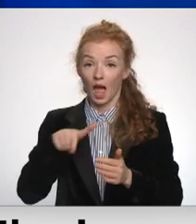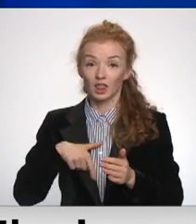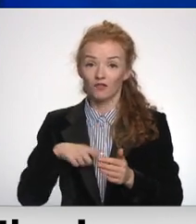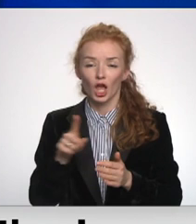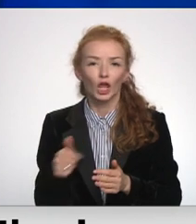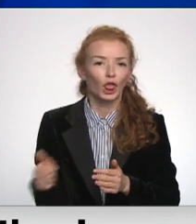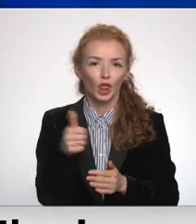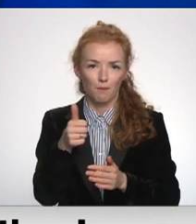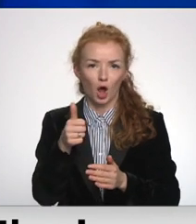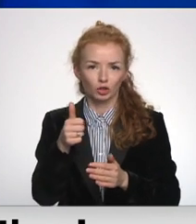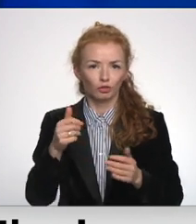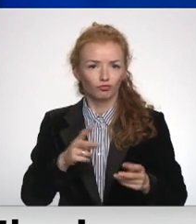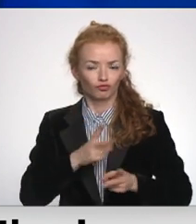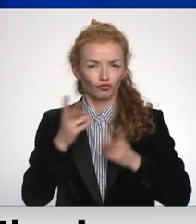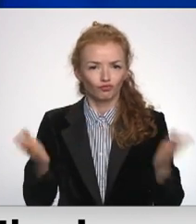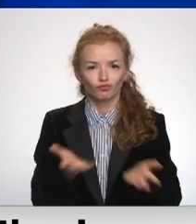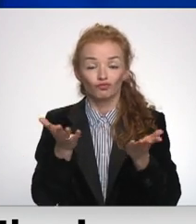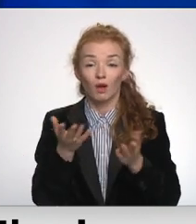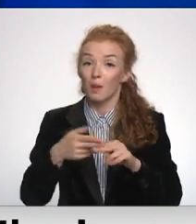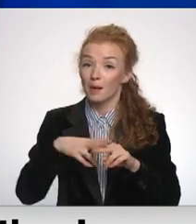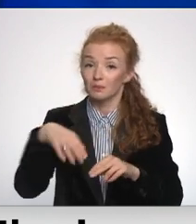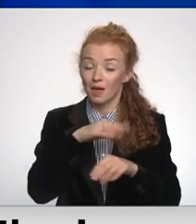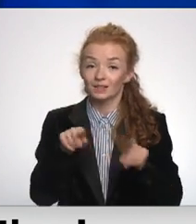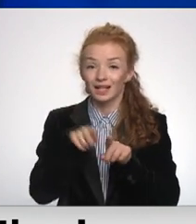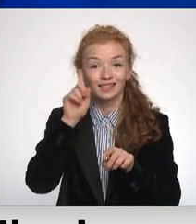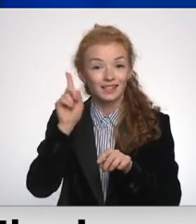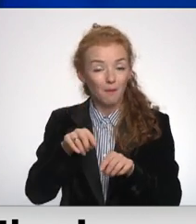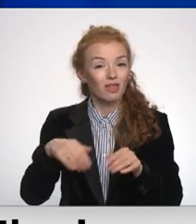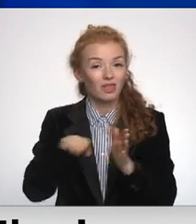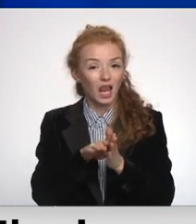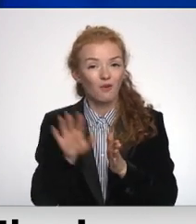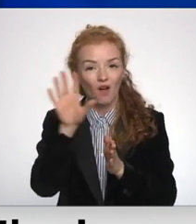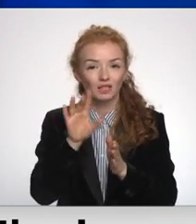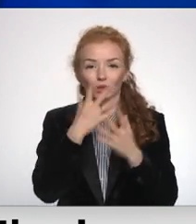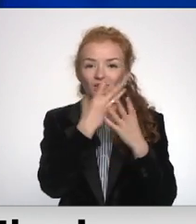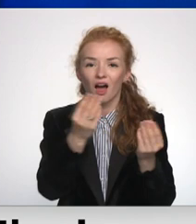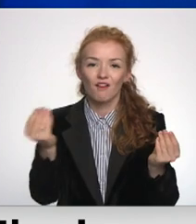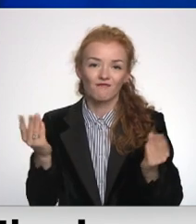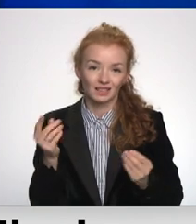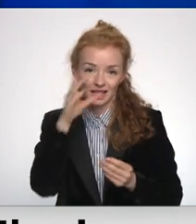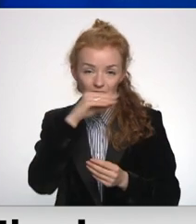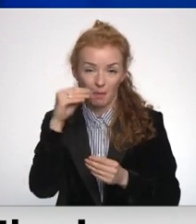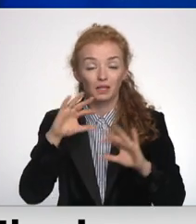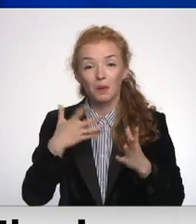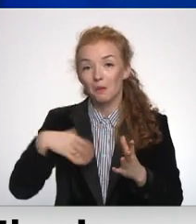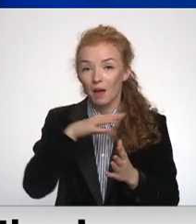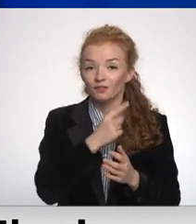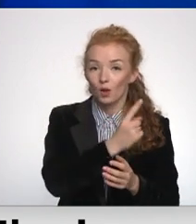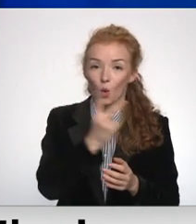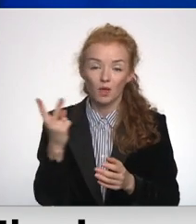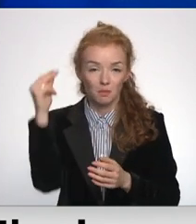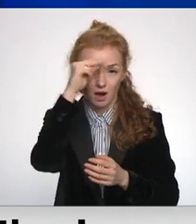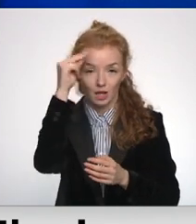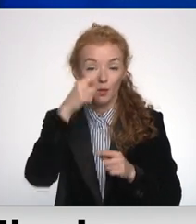īpaši iedrošinošs, bet, protams, mēs arī zinām, ka dalībvalstīm ir atšķirīgas iespējas, bet mēs mācāmies cita no citas,